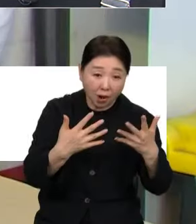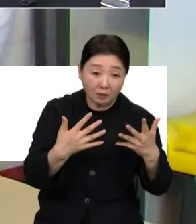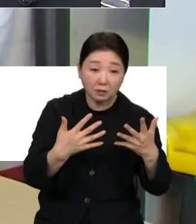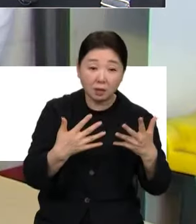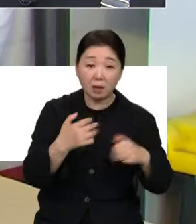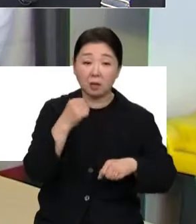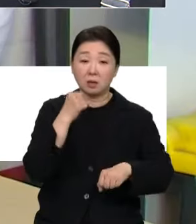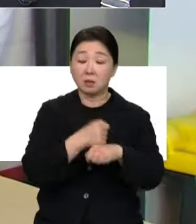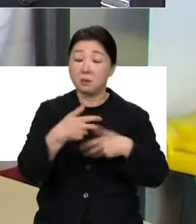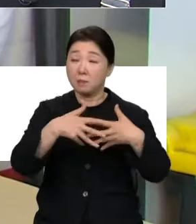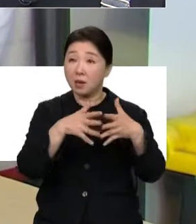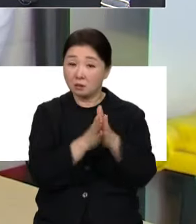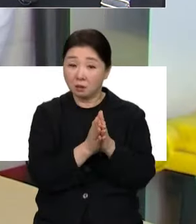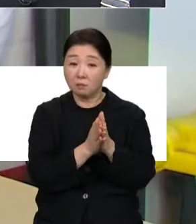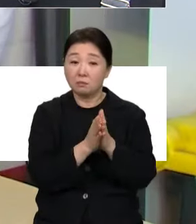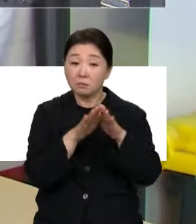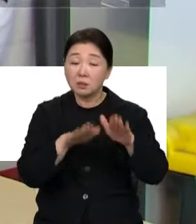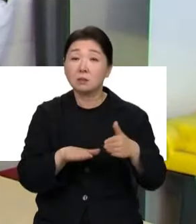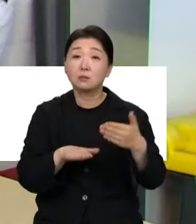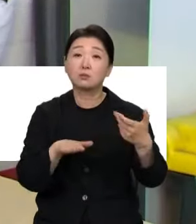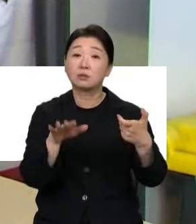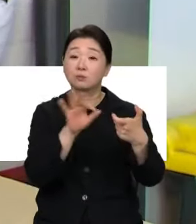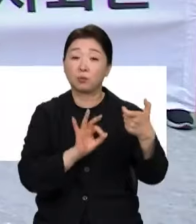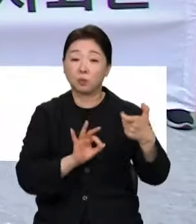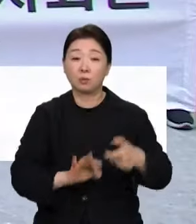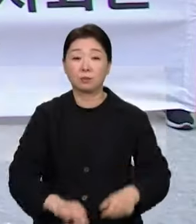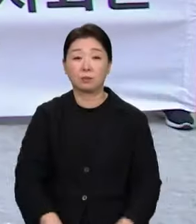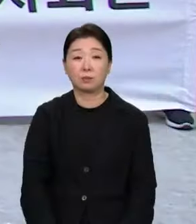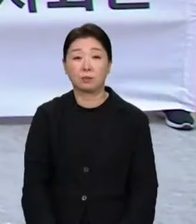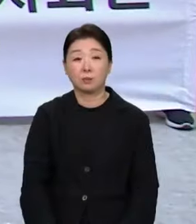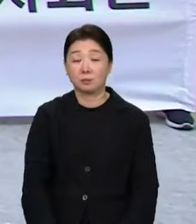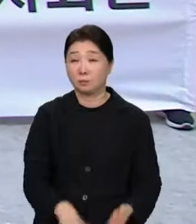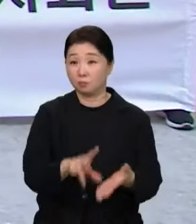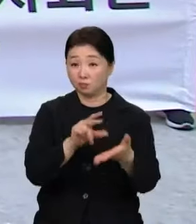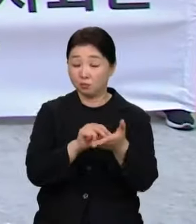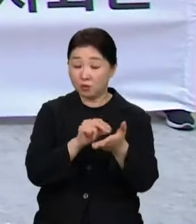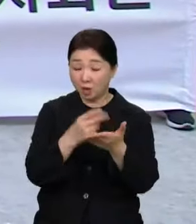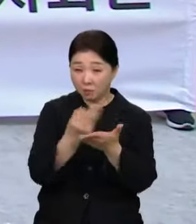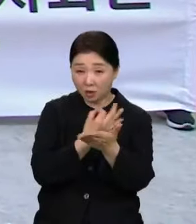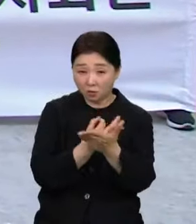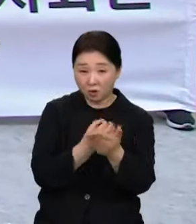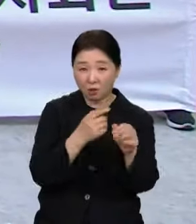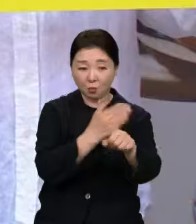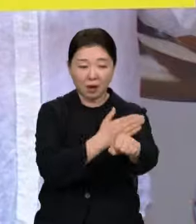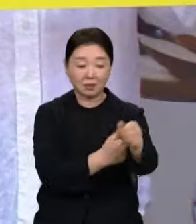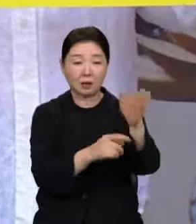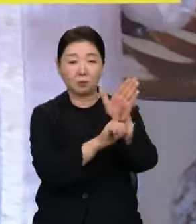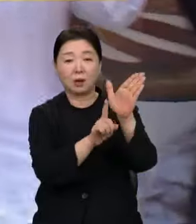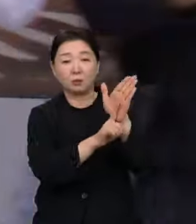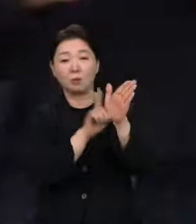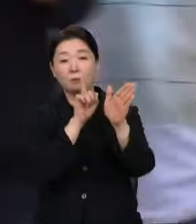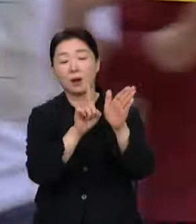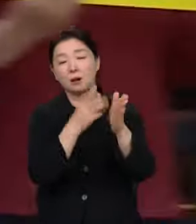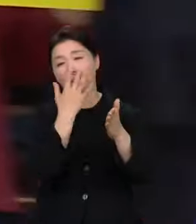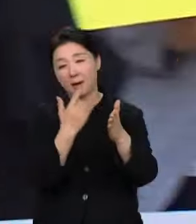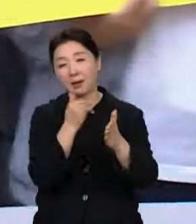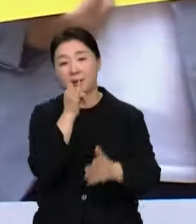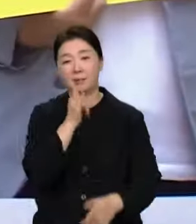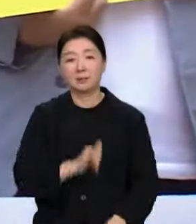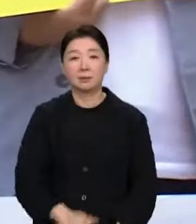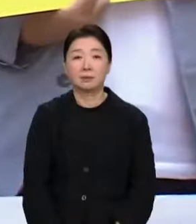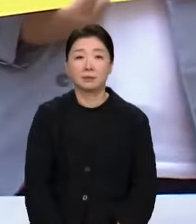이미 폐점하신 매장이 한 60% 정도 되거든. 문제가 된 매출의 과장 광고 등에 대한 언급은 빠져 있었던